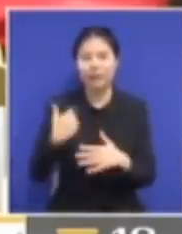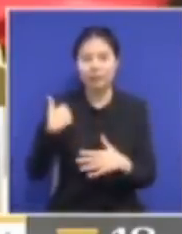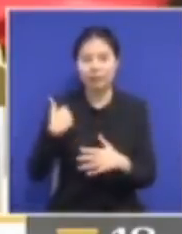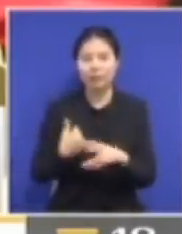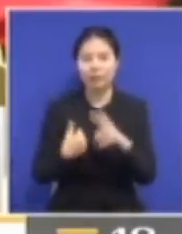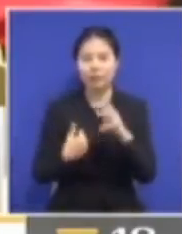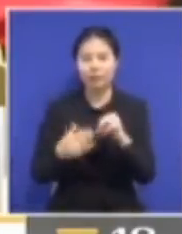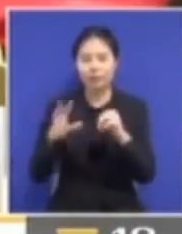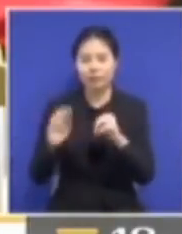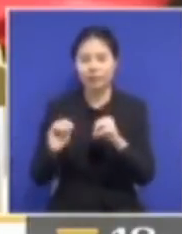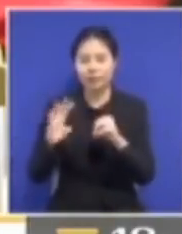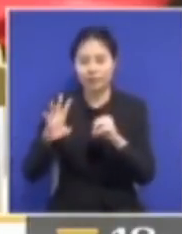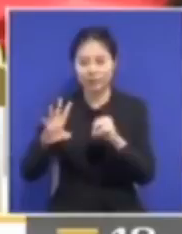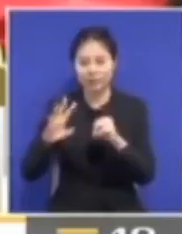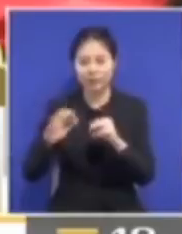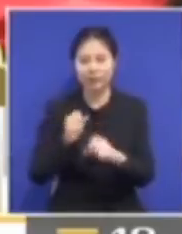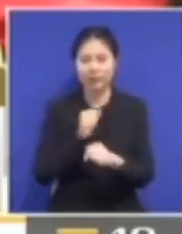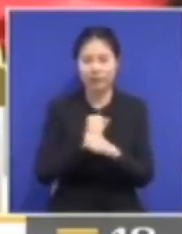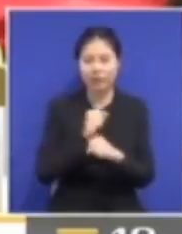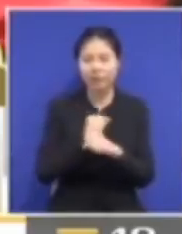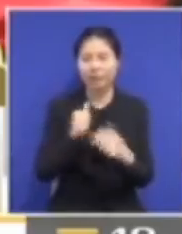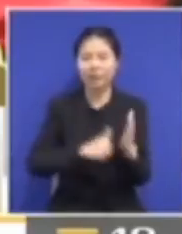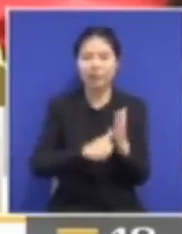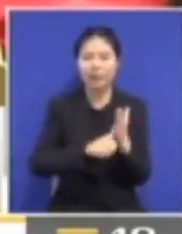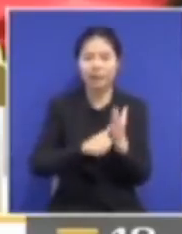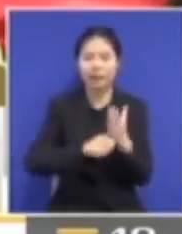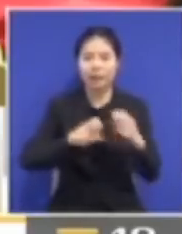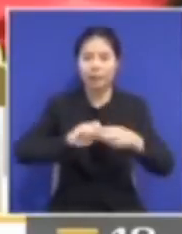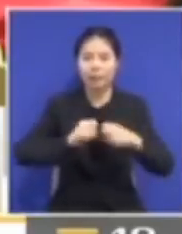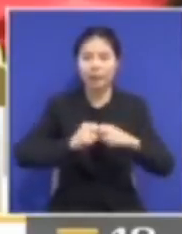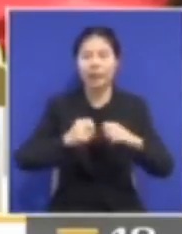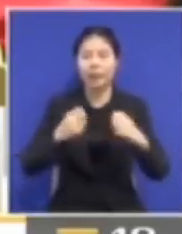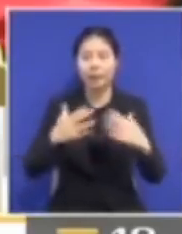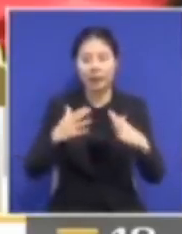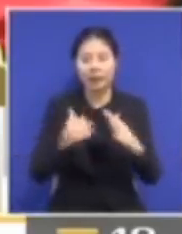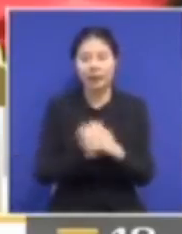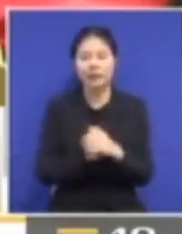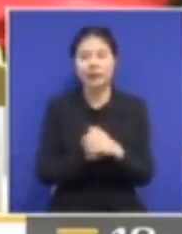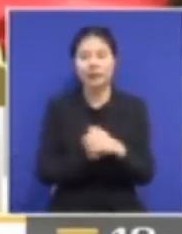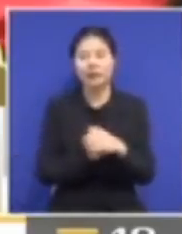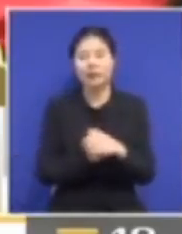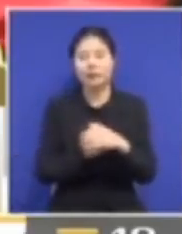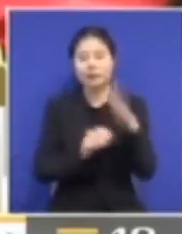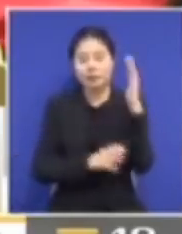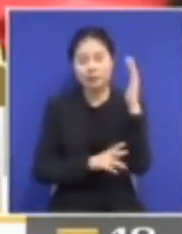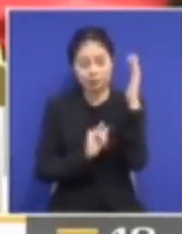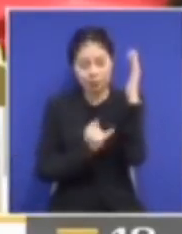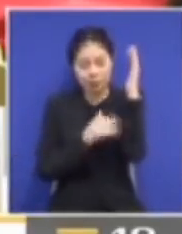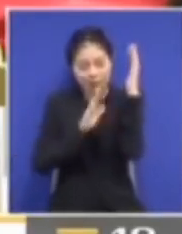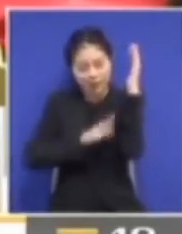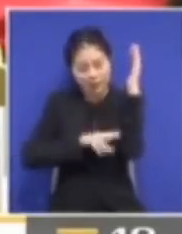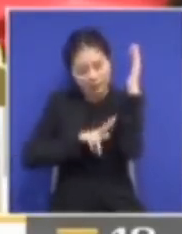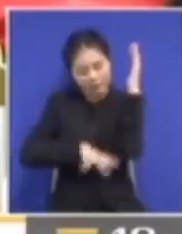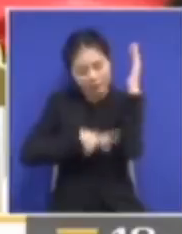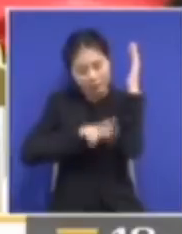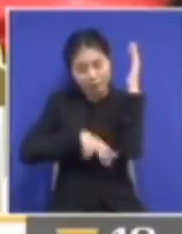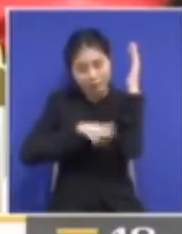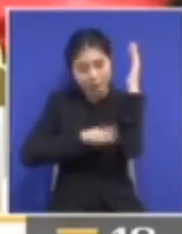ในมือยังทำได้แค่นี้ไอ้ไฟใต้ทางภาคใต้เนี่ยก็ตายกันทุก